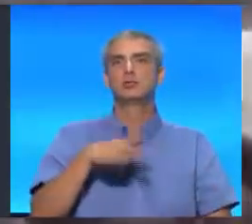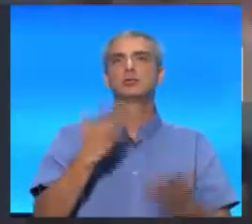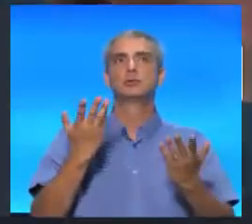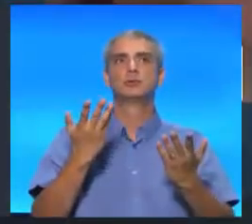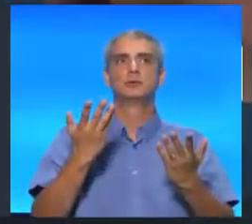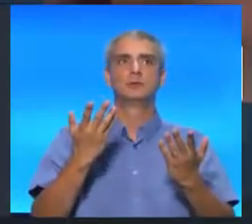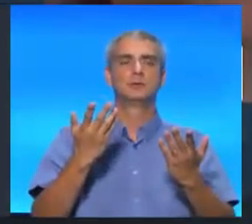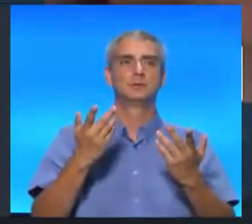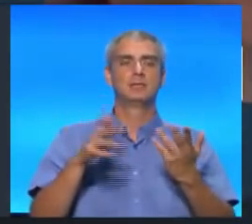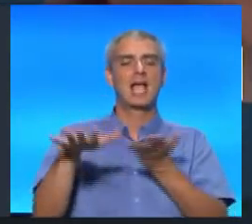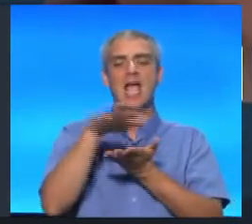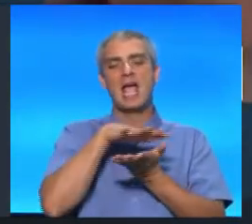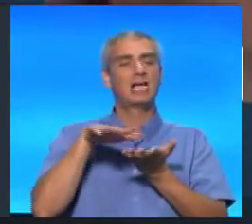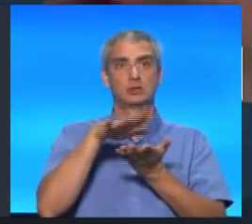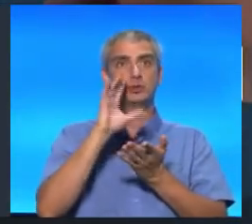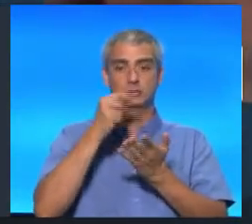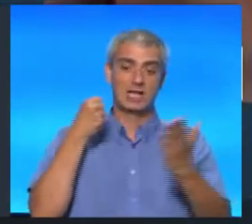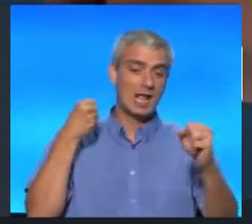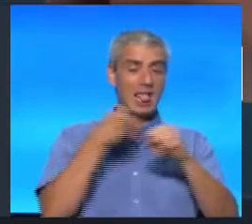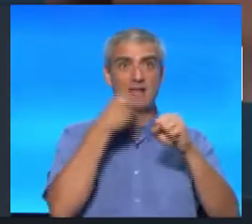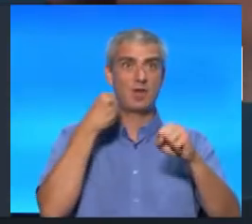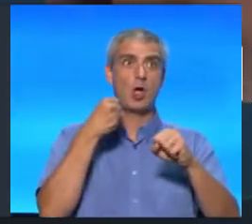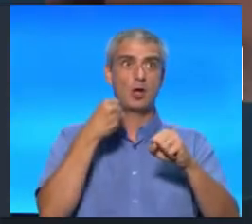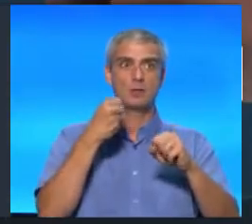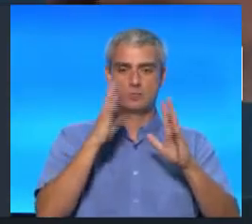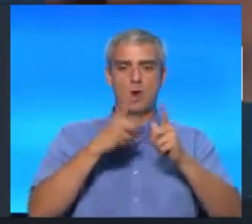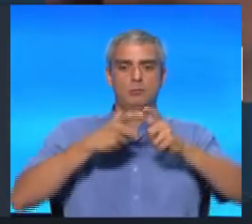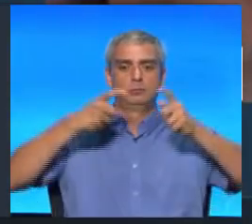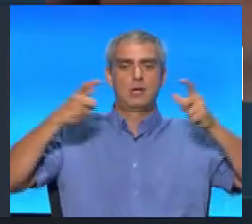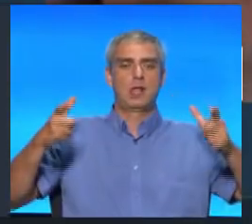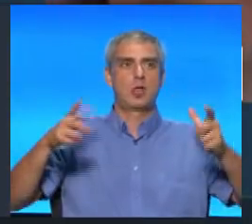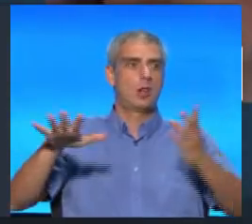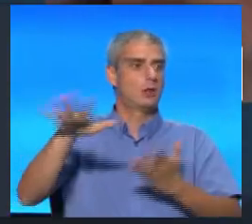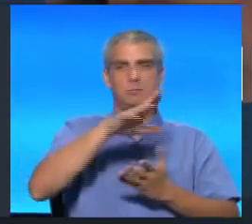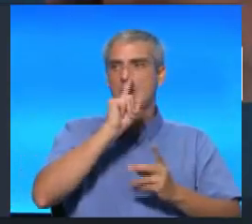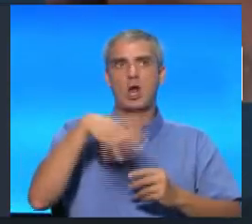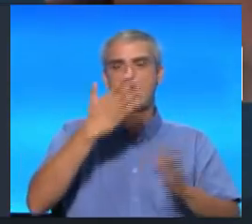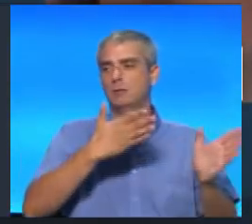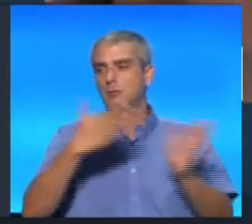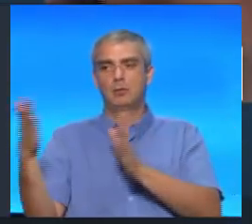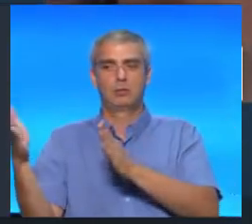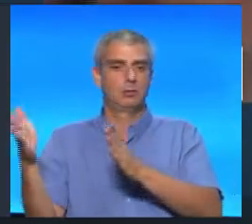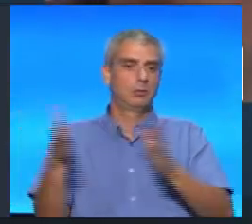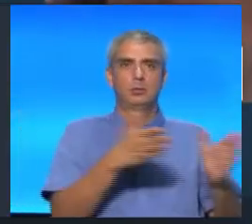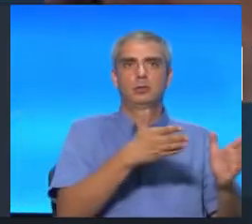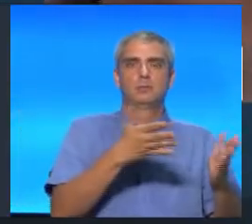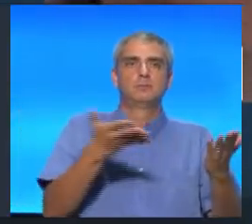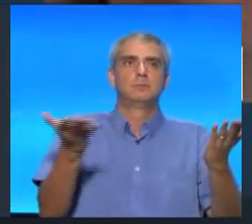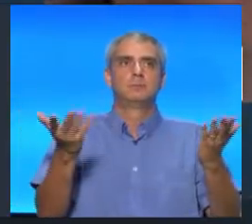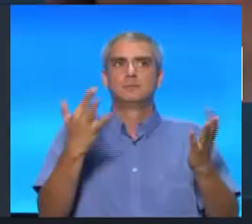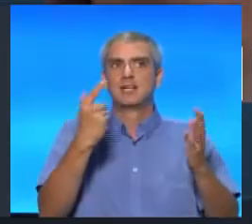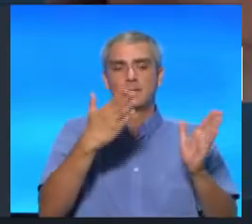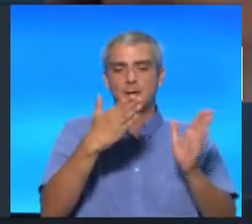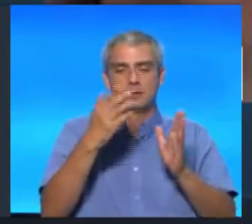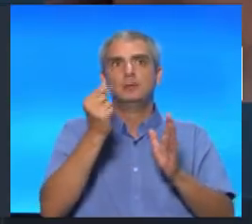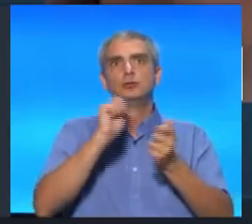קון, זה האזור שהוא אמור לפגוע, שהוא מאוד גדול. יכול ללכת ימינה או שמאלה, וכמה מעלות קטנות